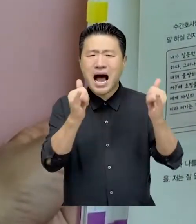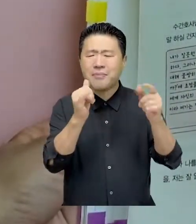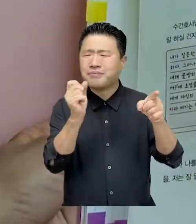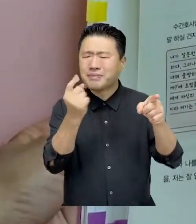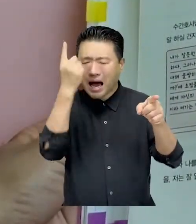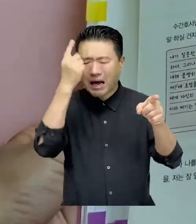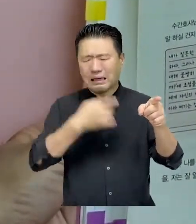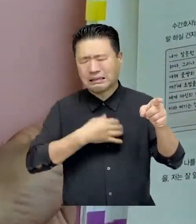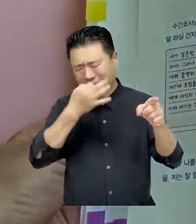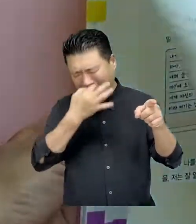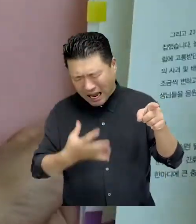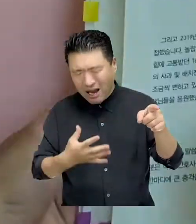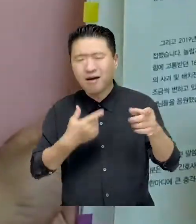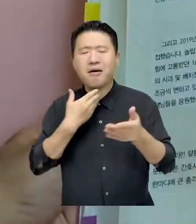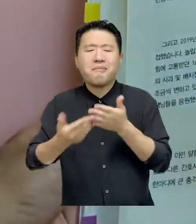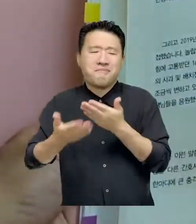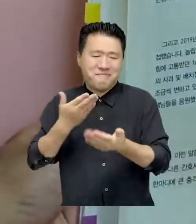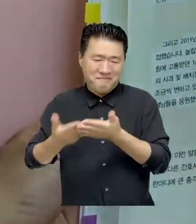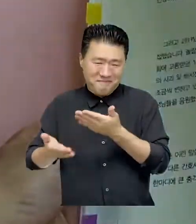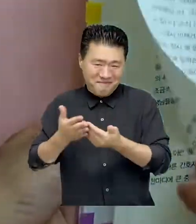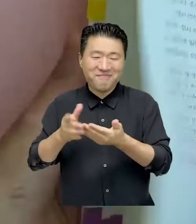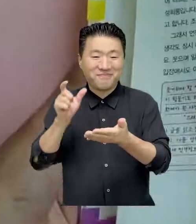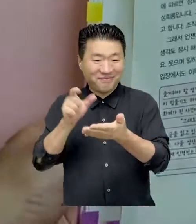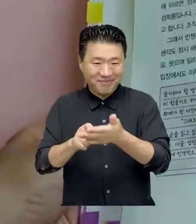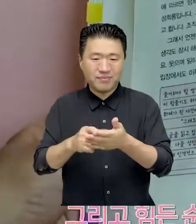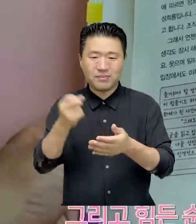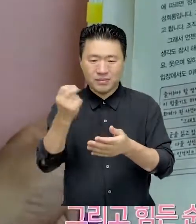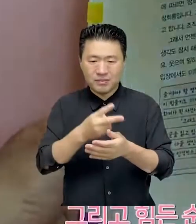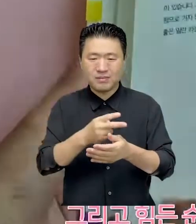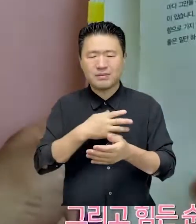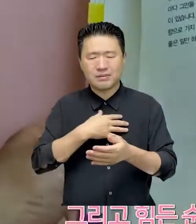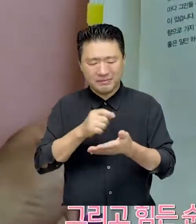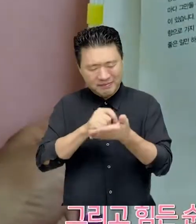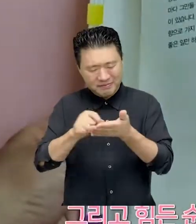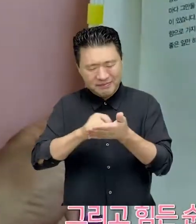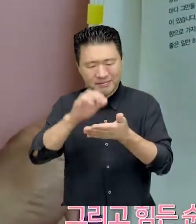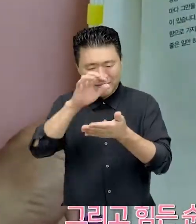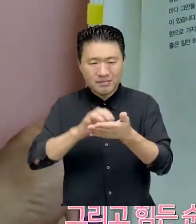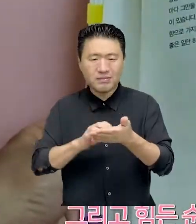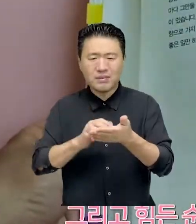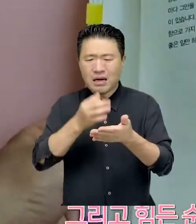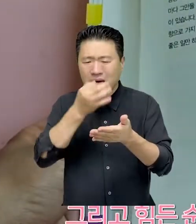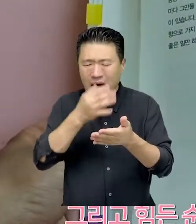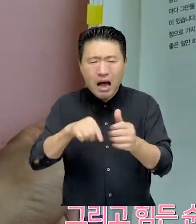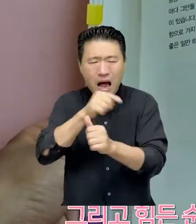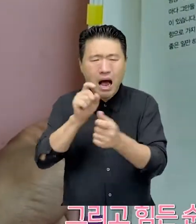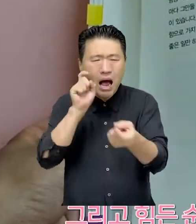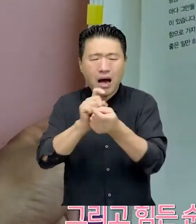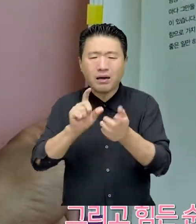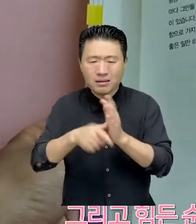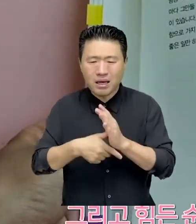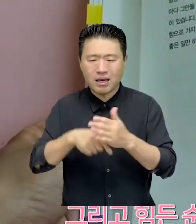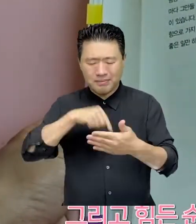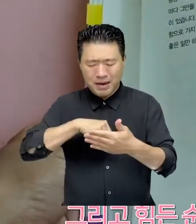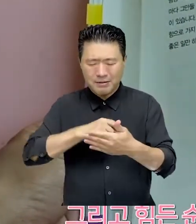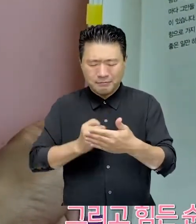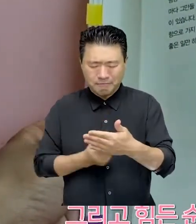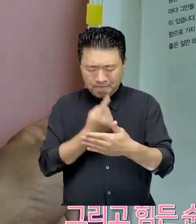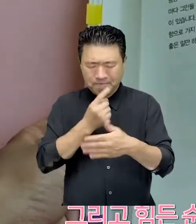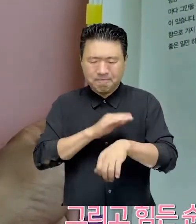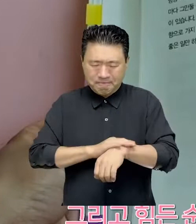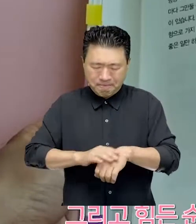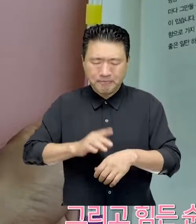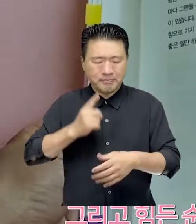그리고 사람 때문에 힘들었던 경험들도 적어보았습니다. 그리고 힘든 순간들 제가